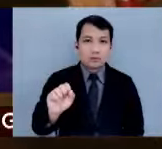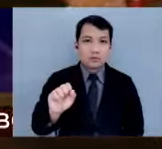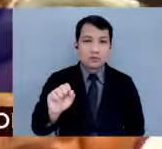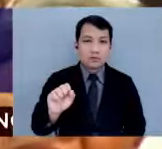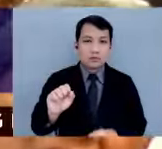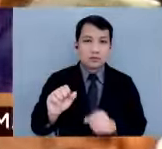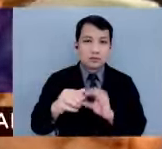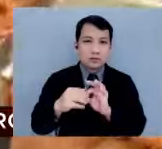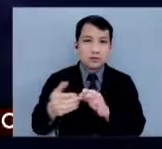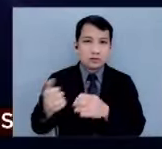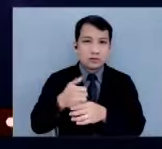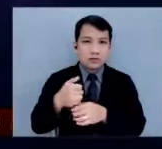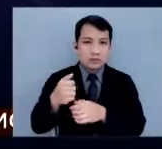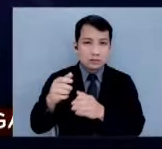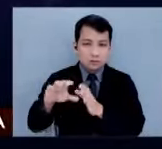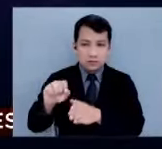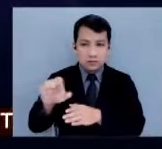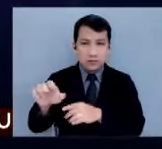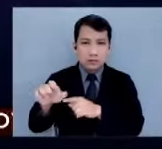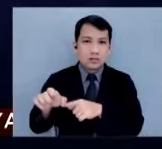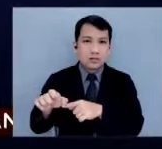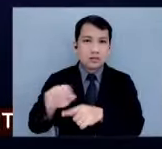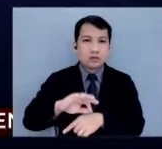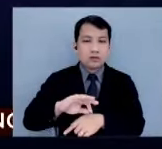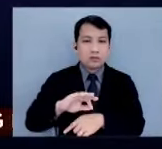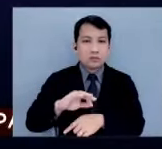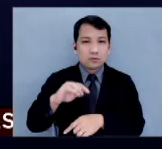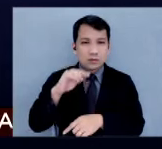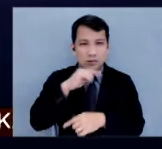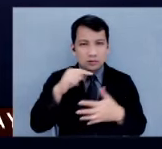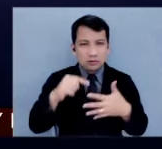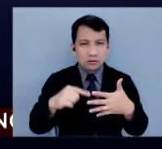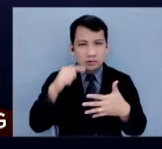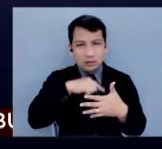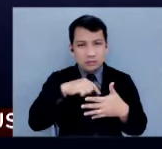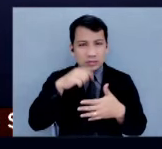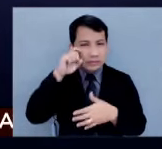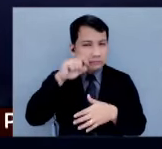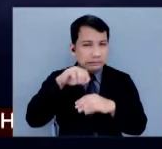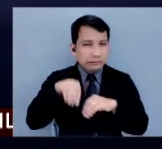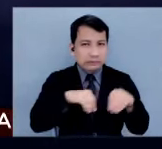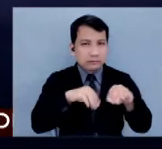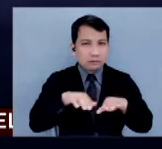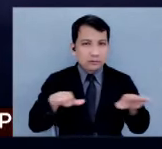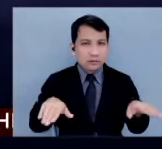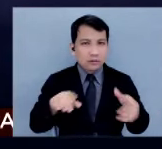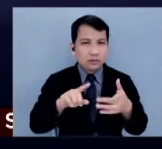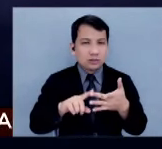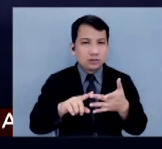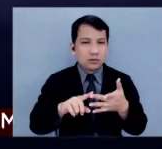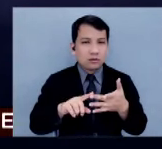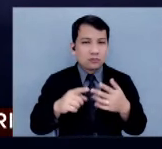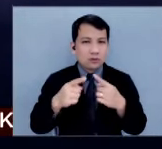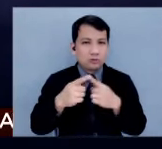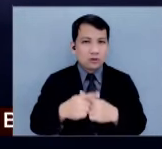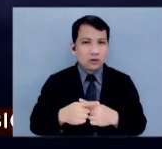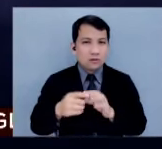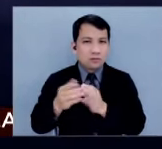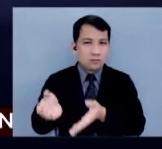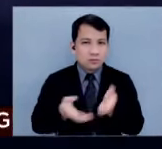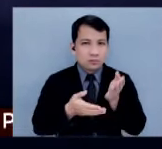humahawak sa kaso. Fraud, coercion, sex trafficking ng mga bata, conspiracy at pagpupuslit ng mga